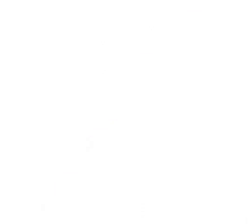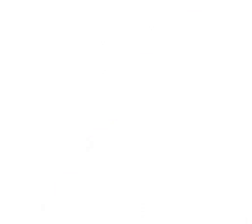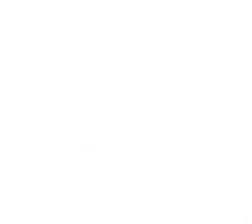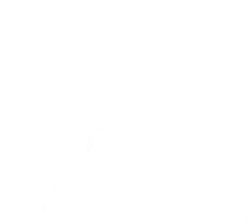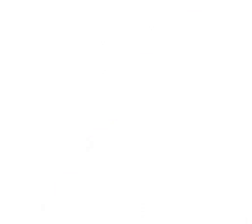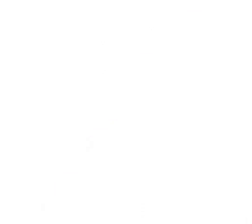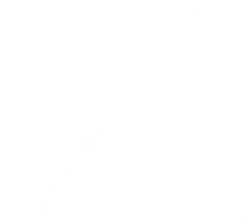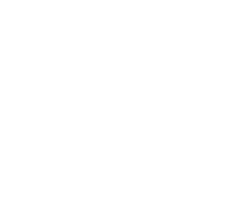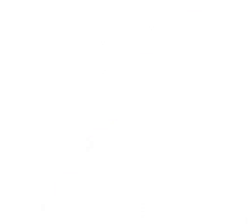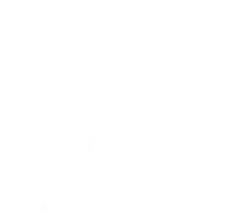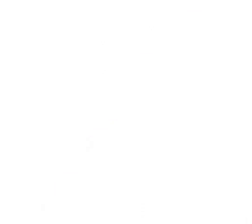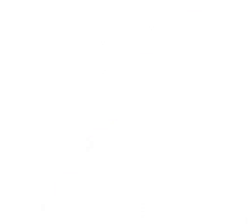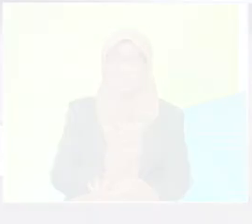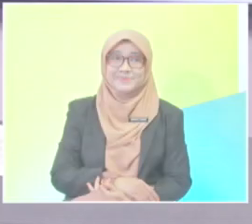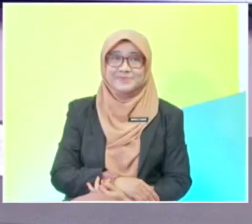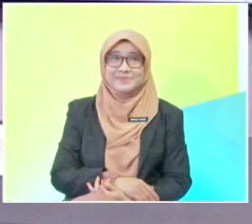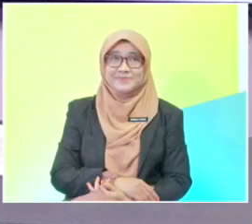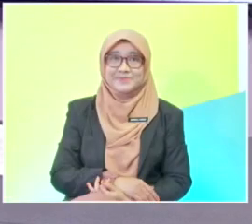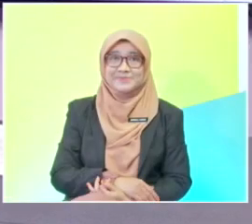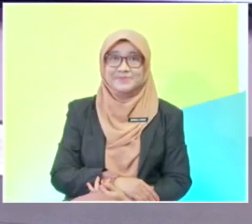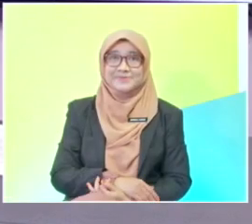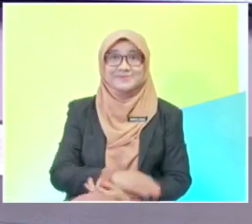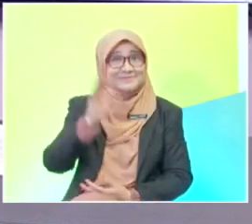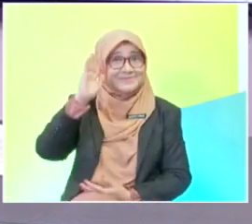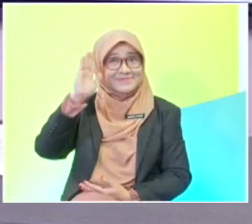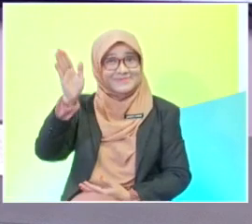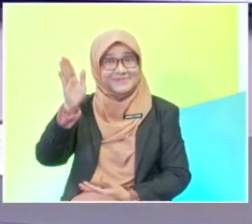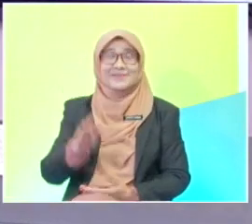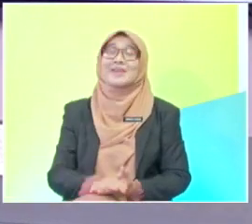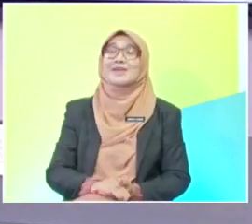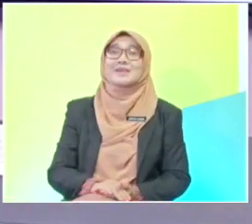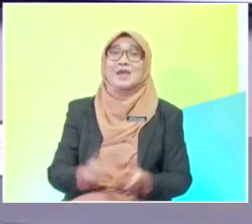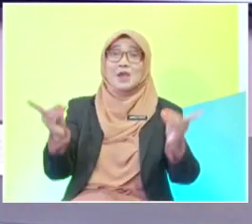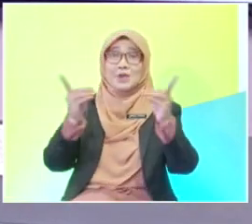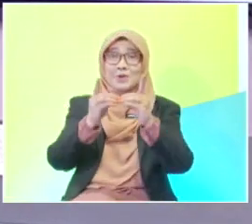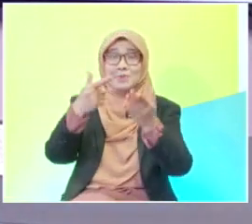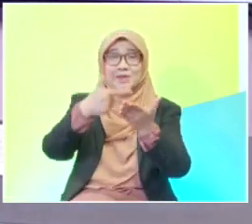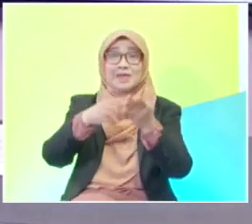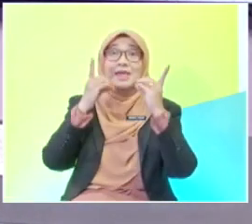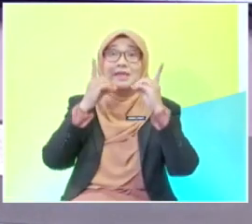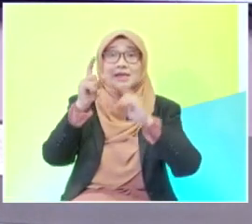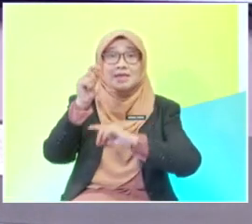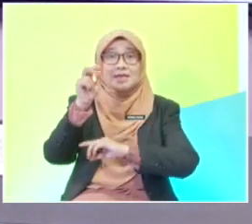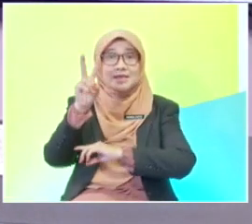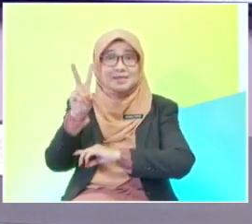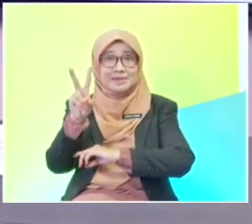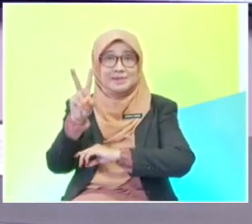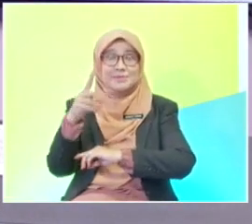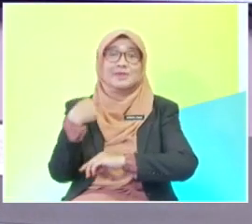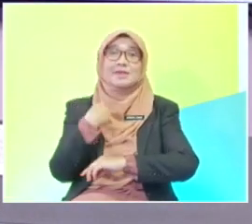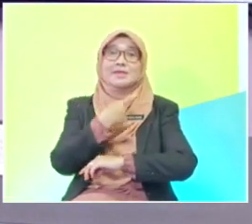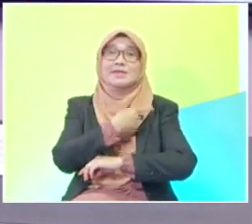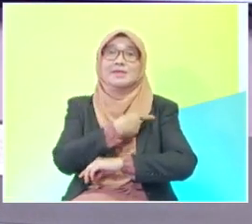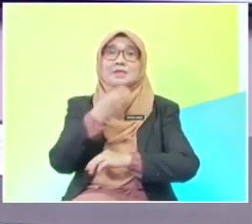Didik TV KPM. Hai semua, anda sedang menonton siaran Didik TV KPM. Di sini kita akan bagi